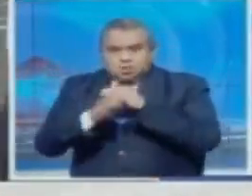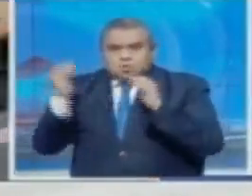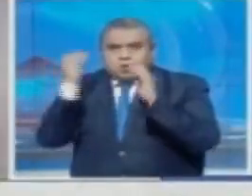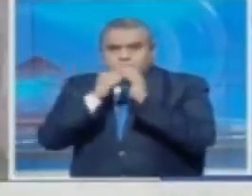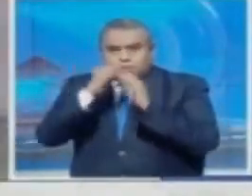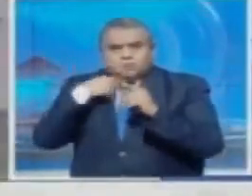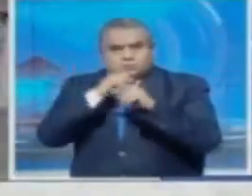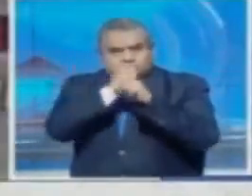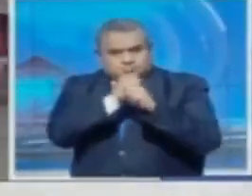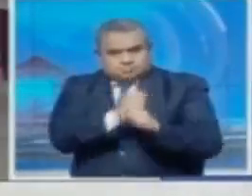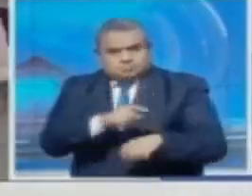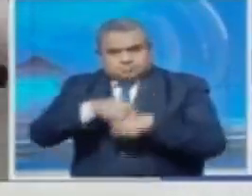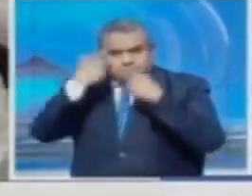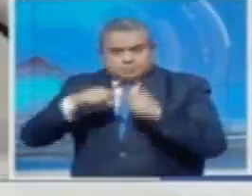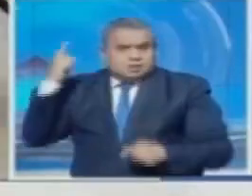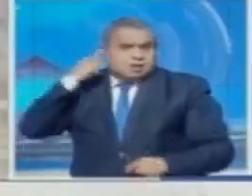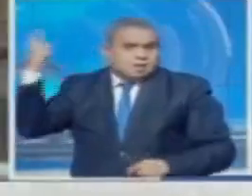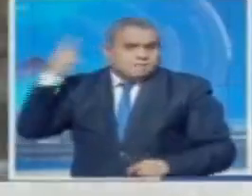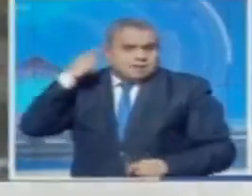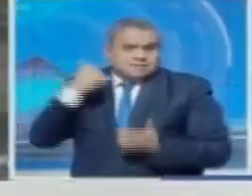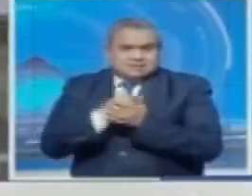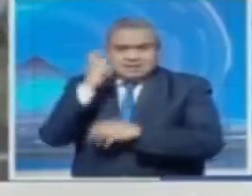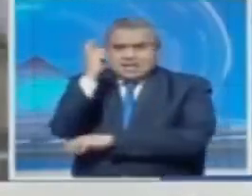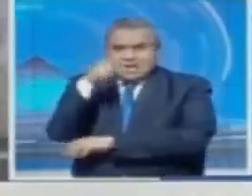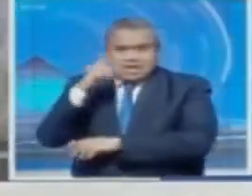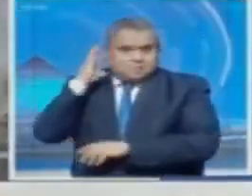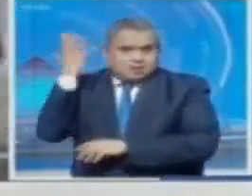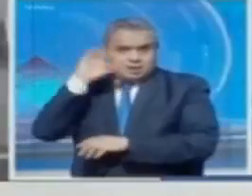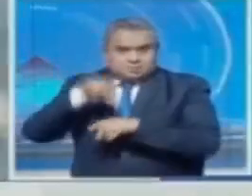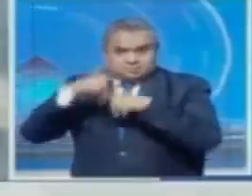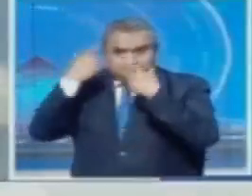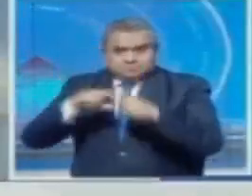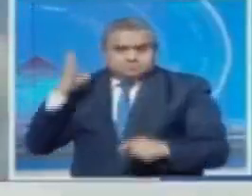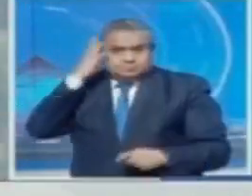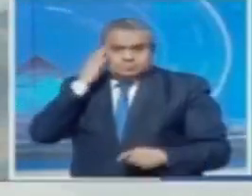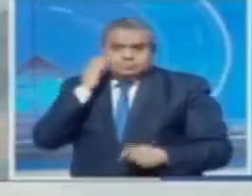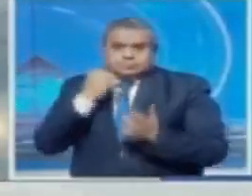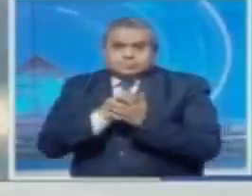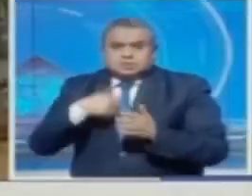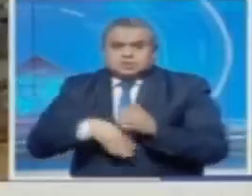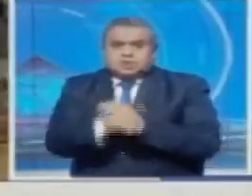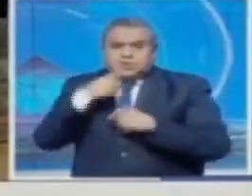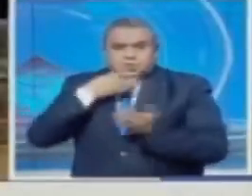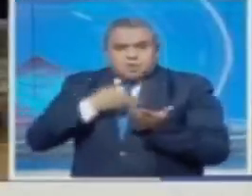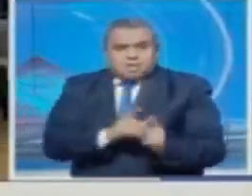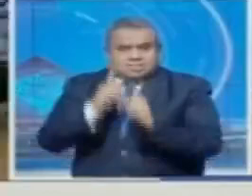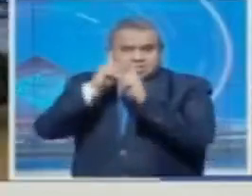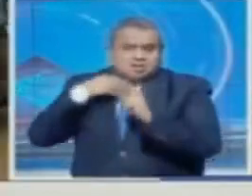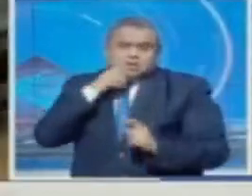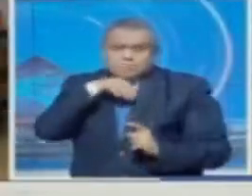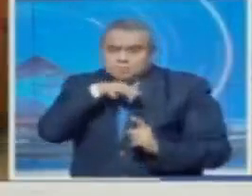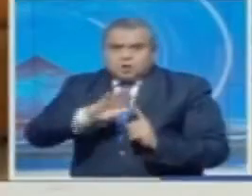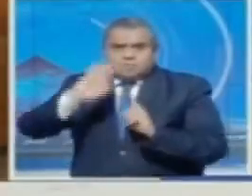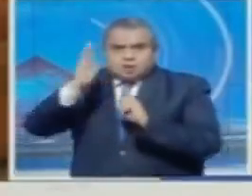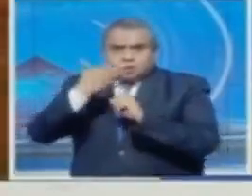الروحانية قضاها الحجاج في رحاب رسول الله، يصلون في مسجده ويزورون قبره الشريف، حيث تتواصل